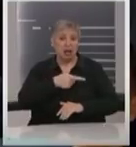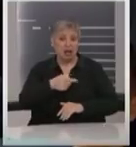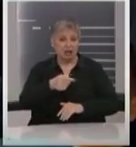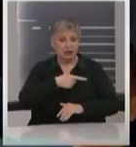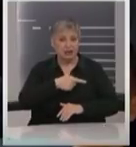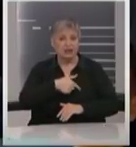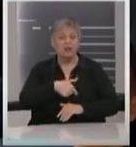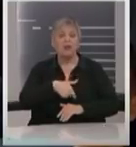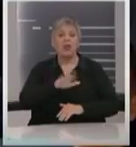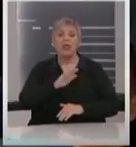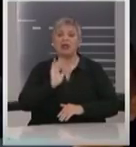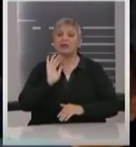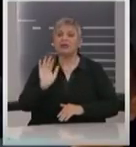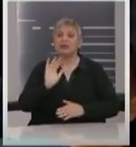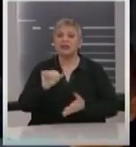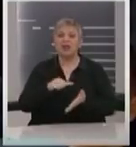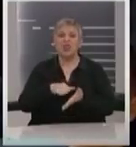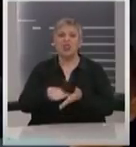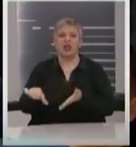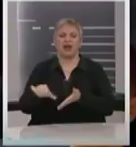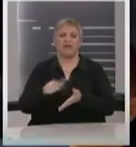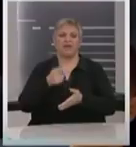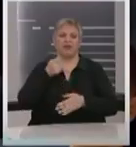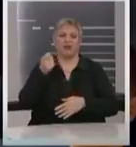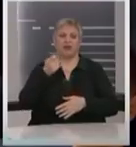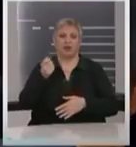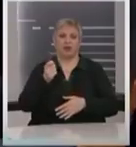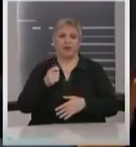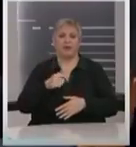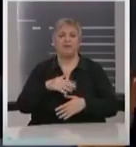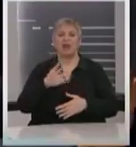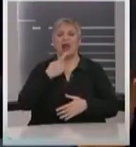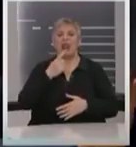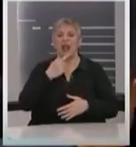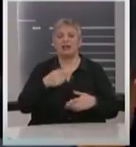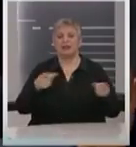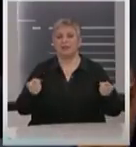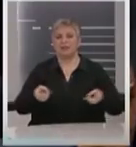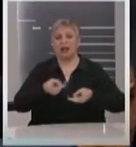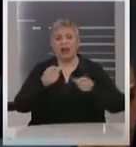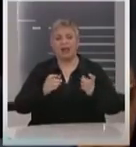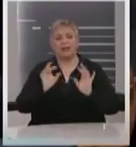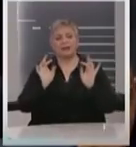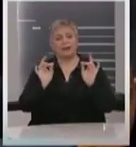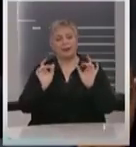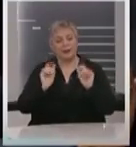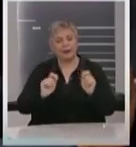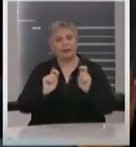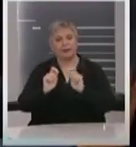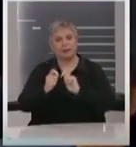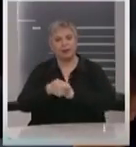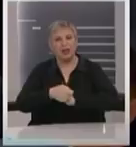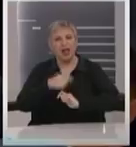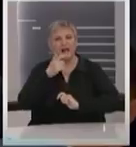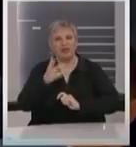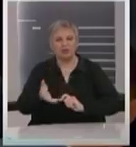διαγραφεί το χρέος, όλα όσα ακούμε είναι λόγια του αέρα. Ελάφρυνση, ρύθμιση, αναδιάταξη, λόγια του αέρα. Κανείς